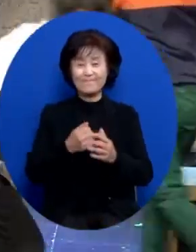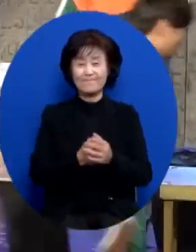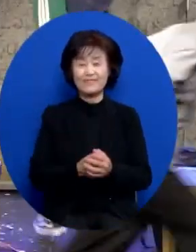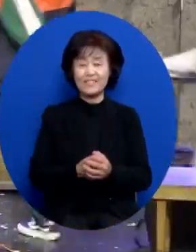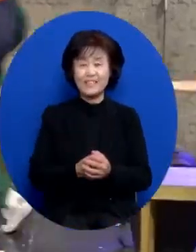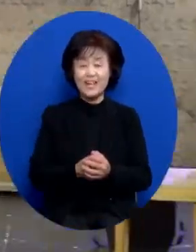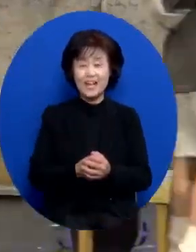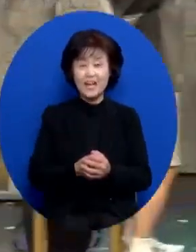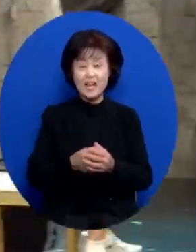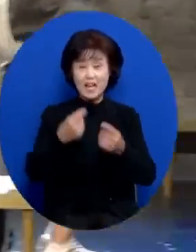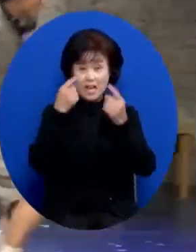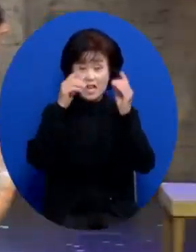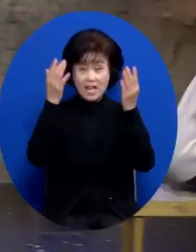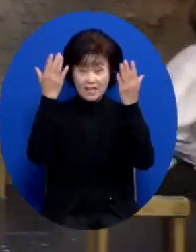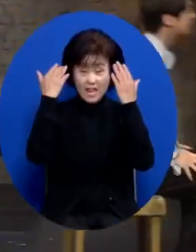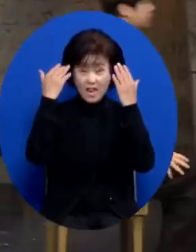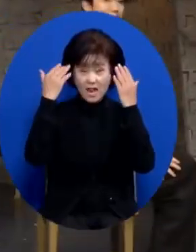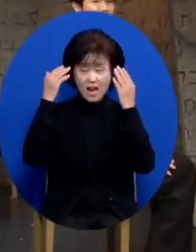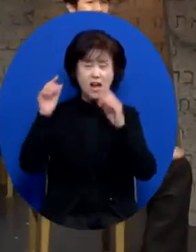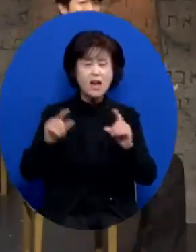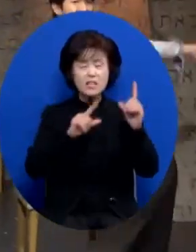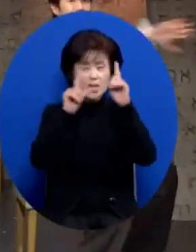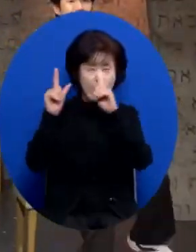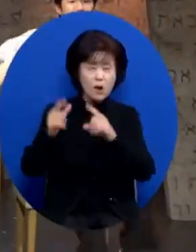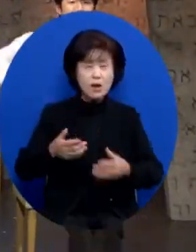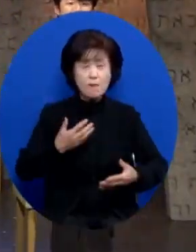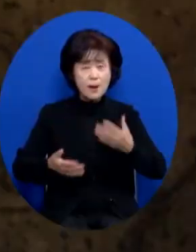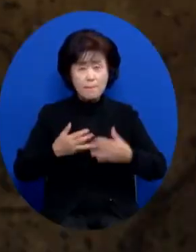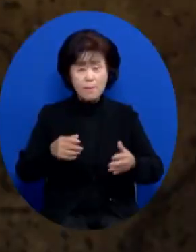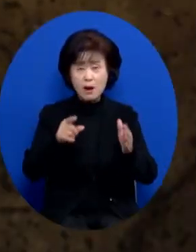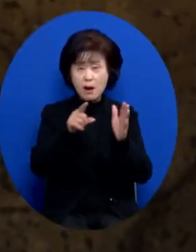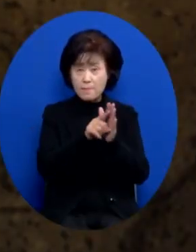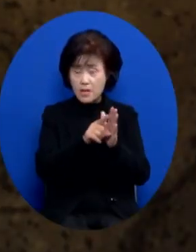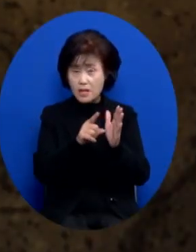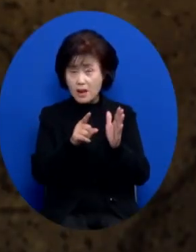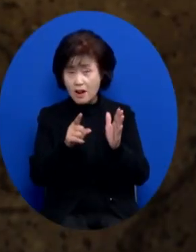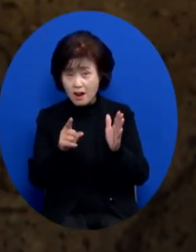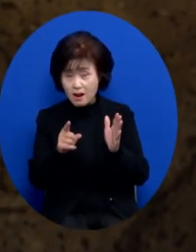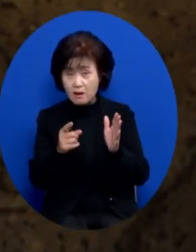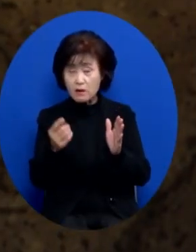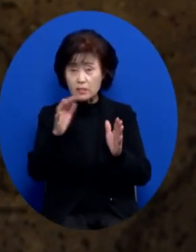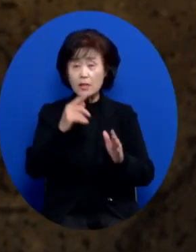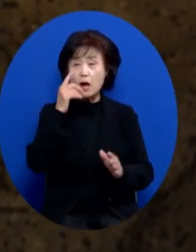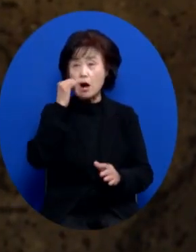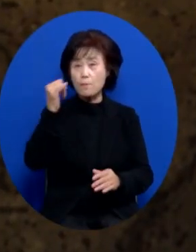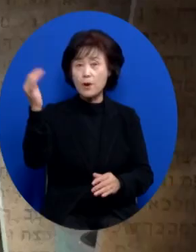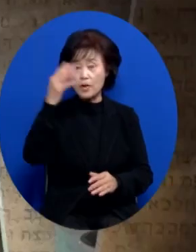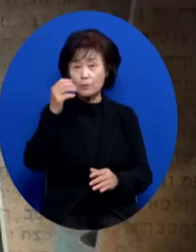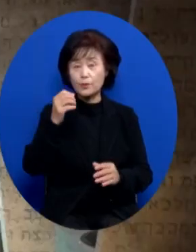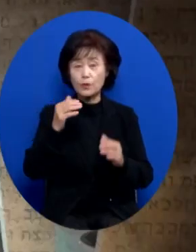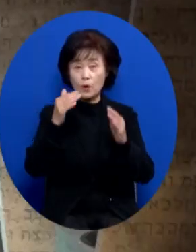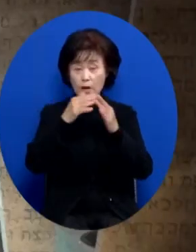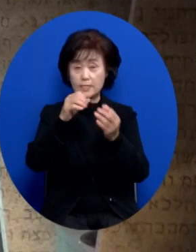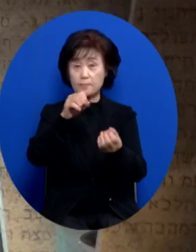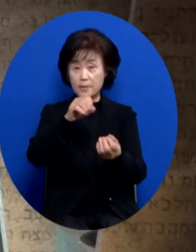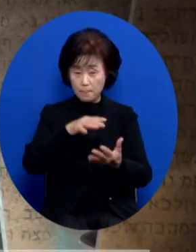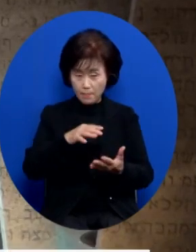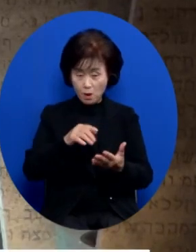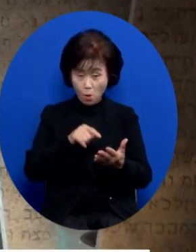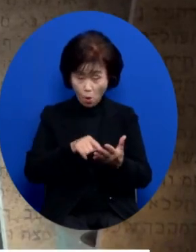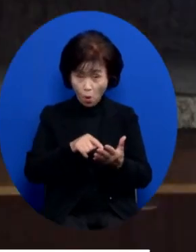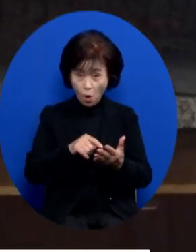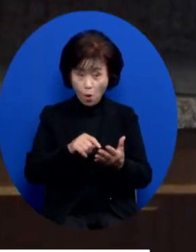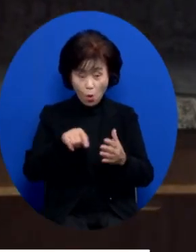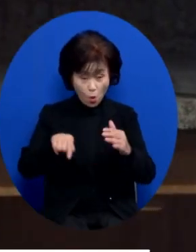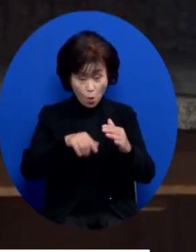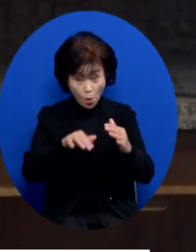바쁜 대학생활로 신앙과 멀어진 모태신앙 주아에게 엄마로부터 택배가 도착합니다. 택배 속 쿠키를